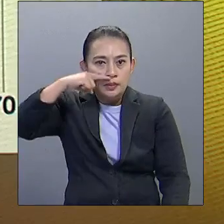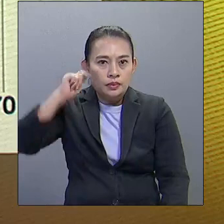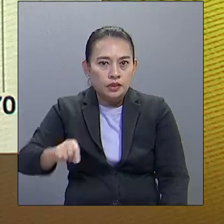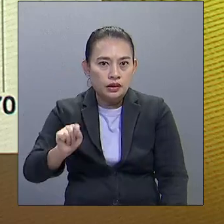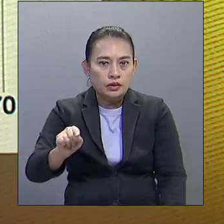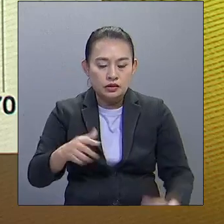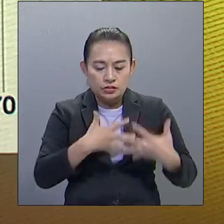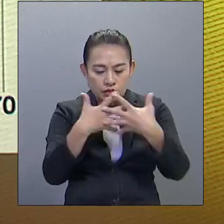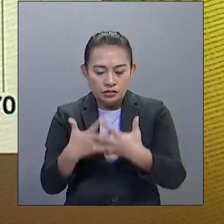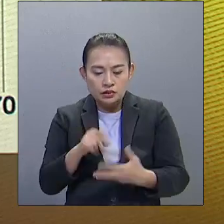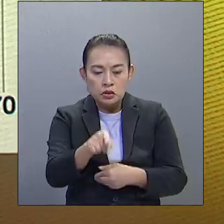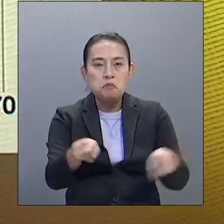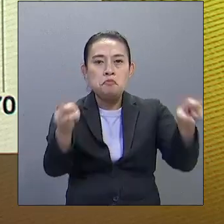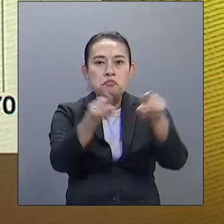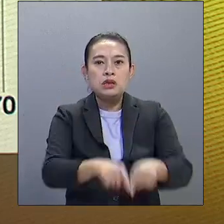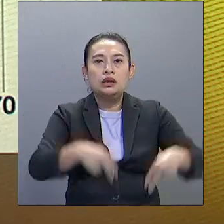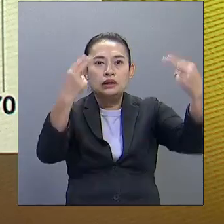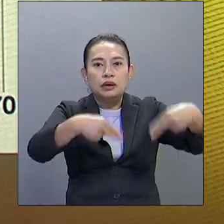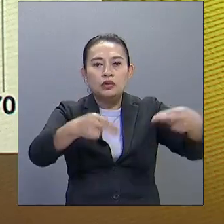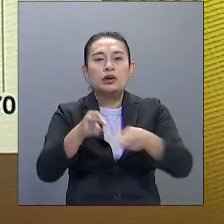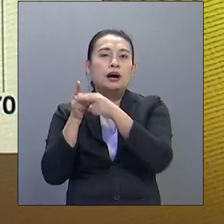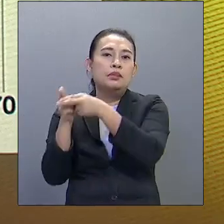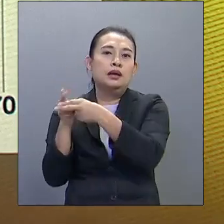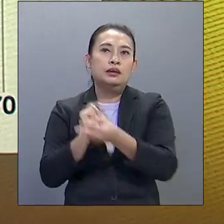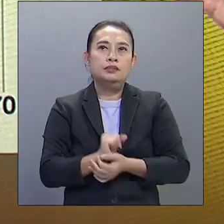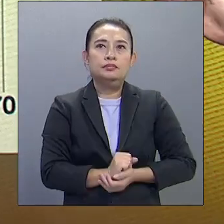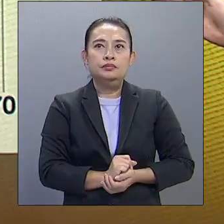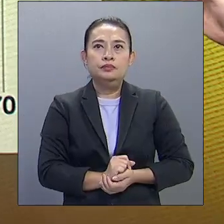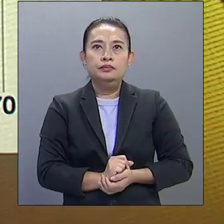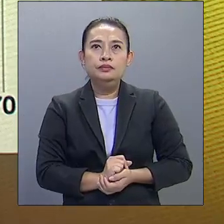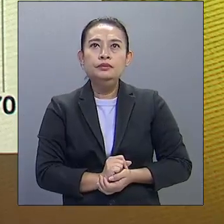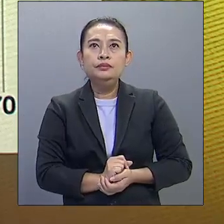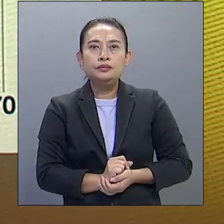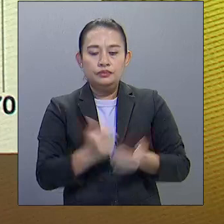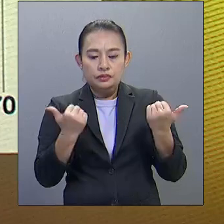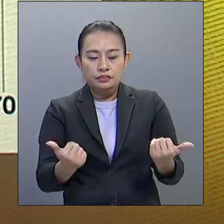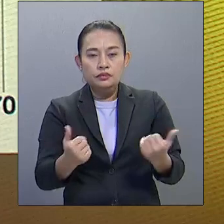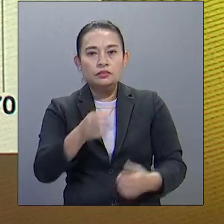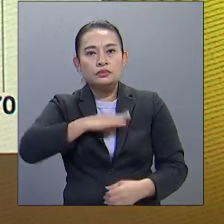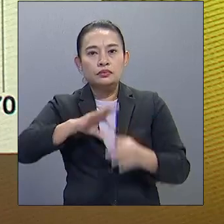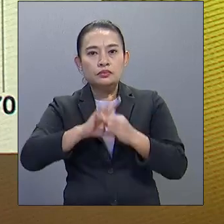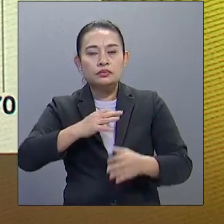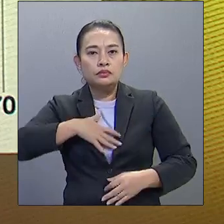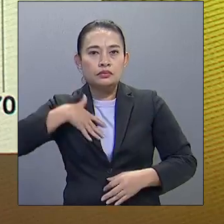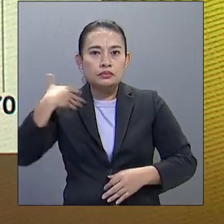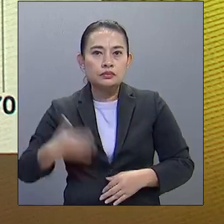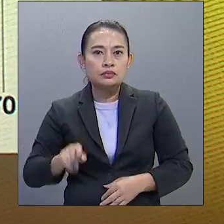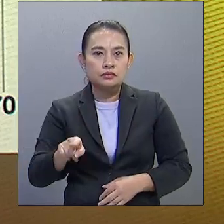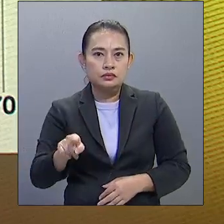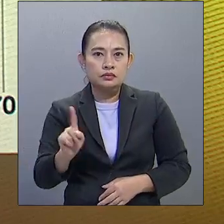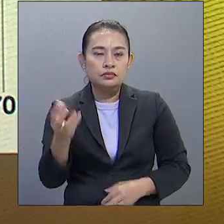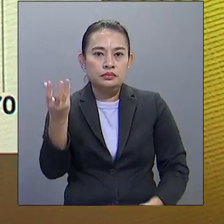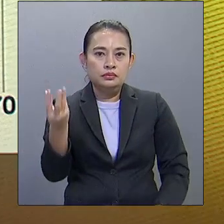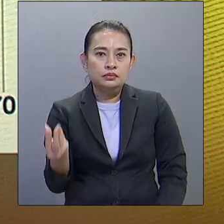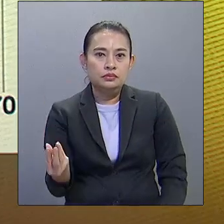เข้าร่วมสงครามเสียเองค่ะซึ่งในประเด็นนี้นะคะคนที่มีความกังวลมากๆเนี่ยพบว่าลดจำนวนลง